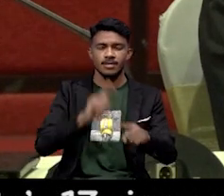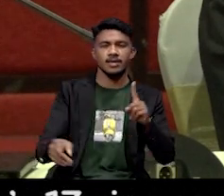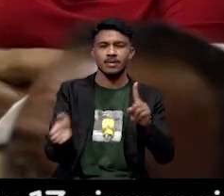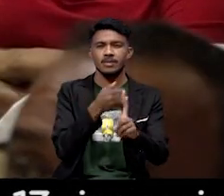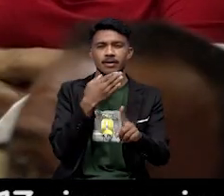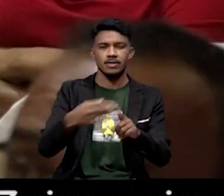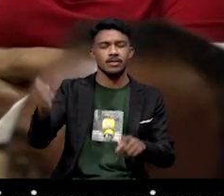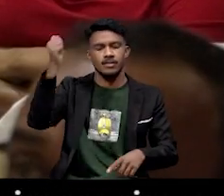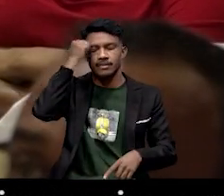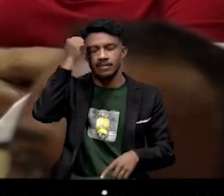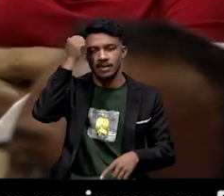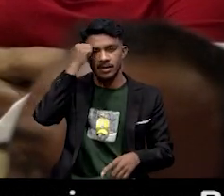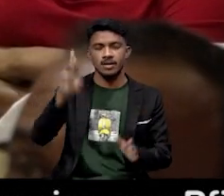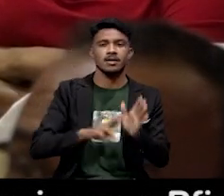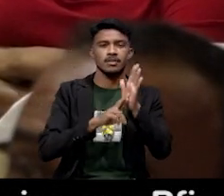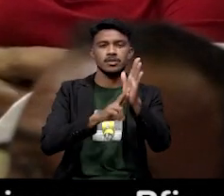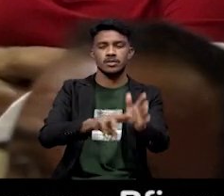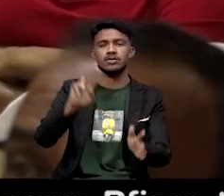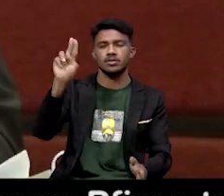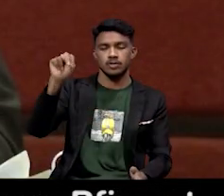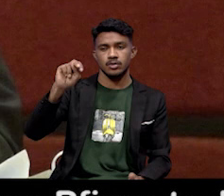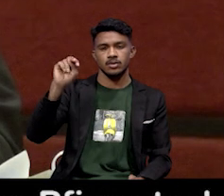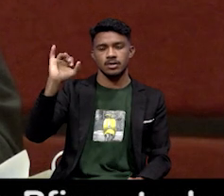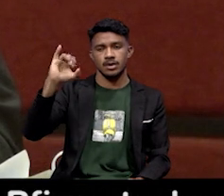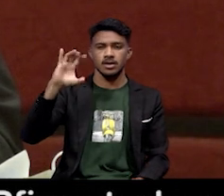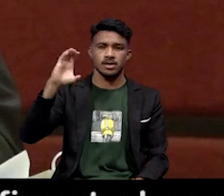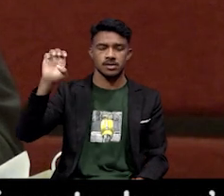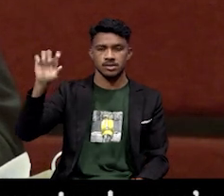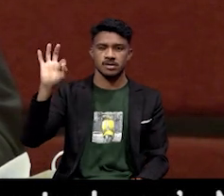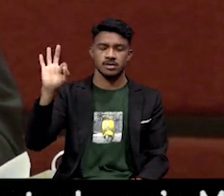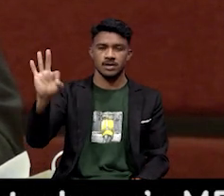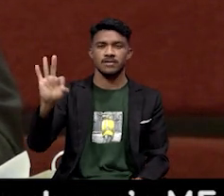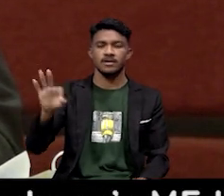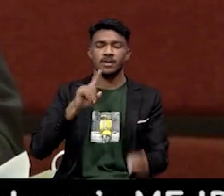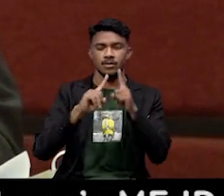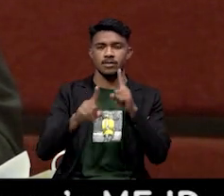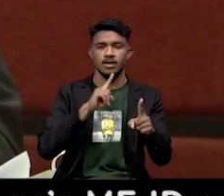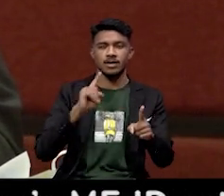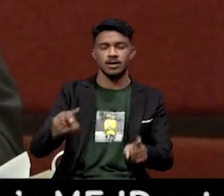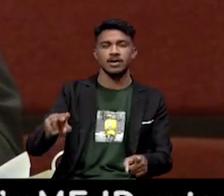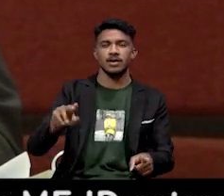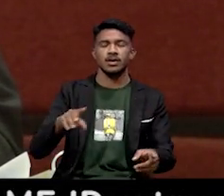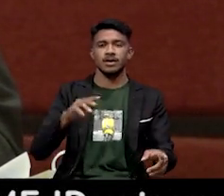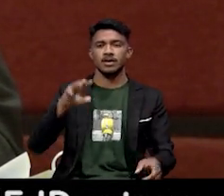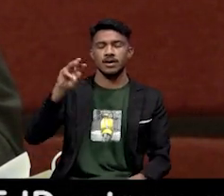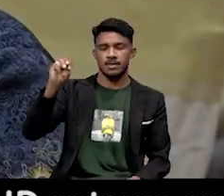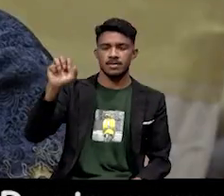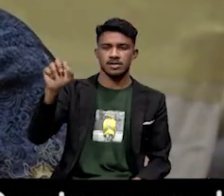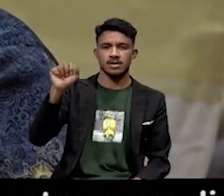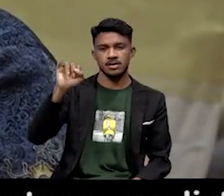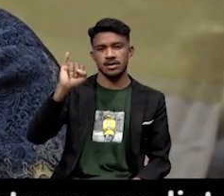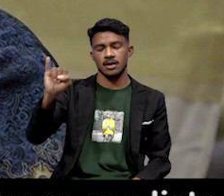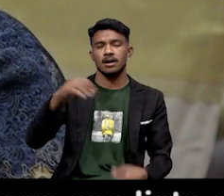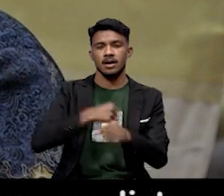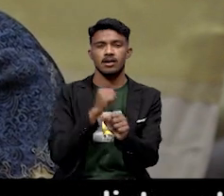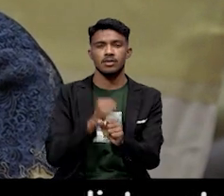datan. Representante UNICEF a Timor Leste, Bilal Aurani Hatete, UNICEF o MSSI estabelece una